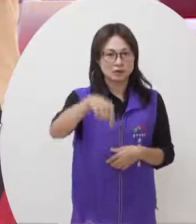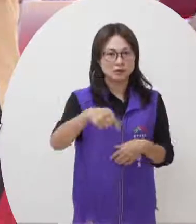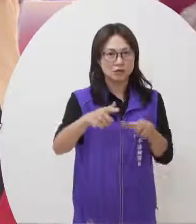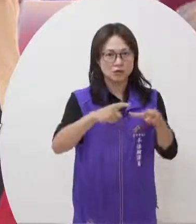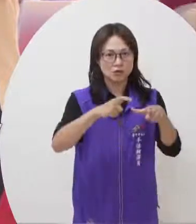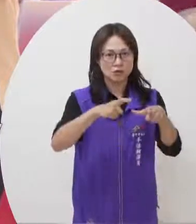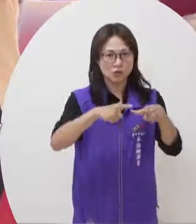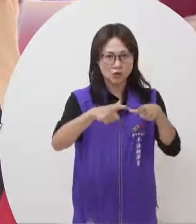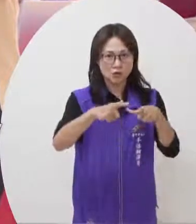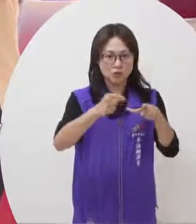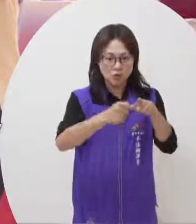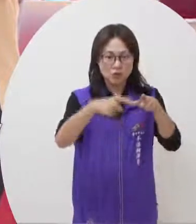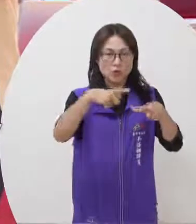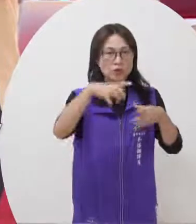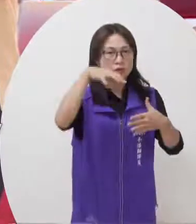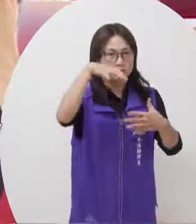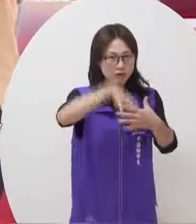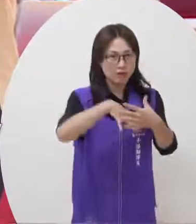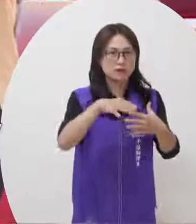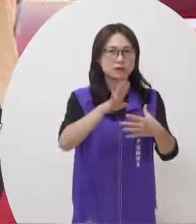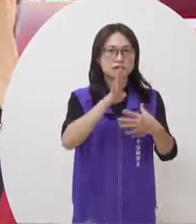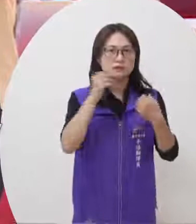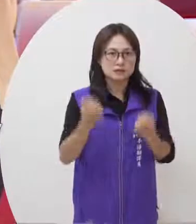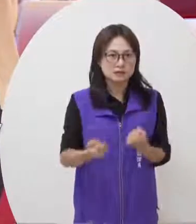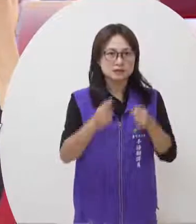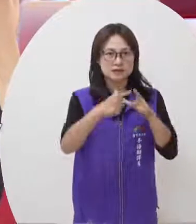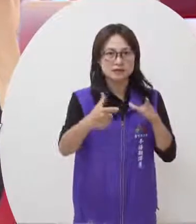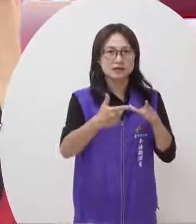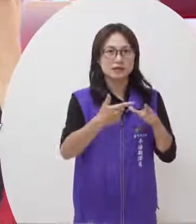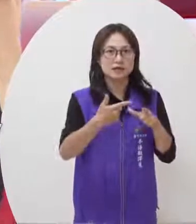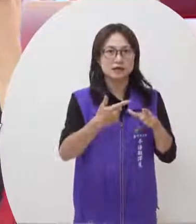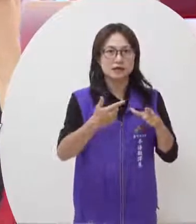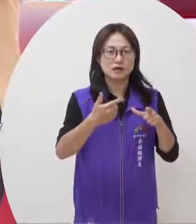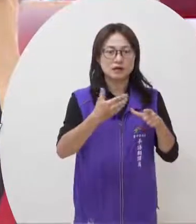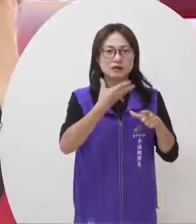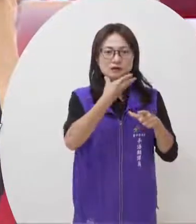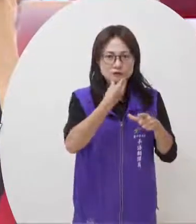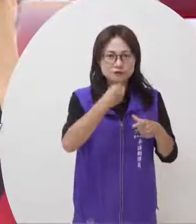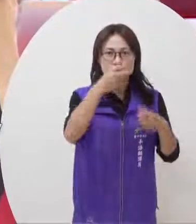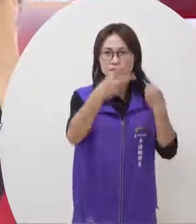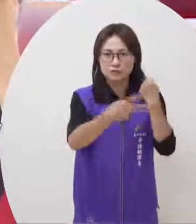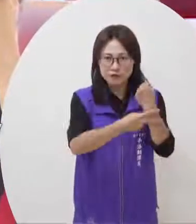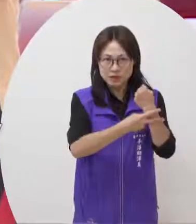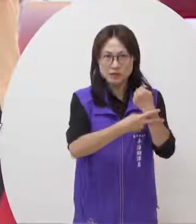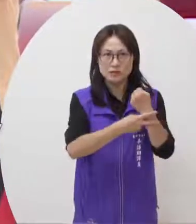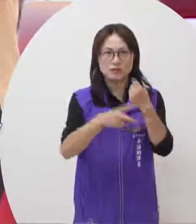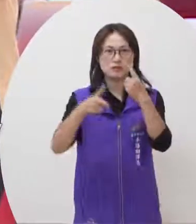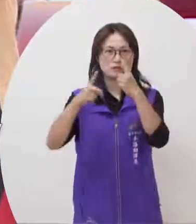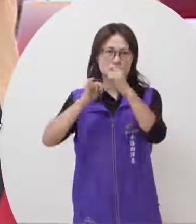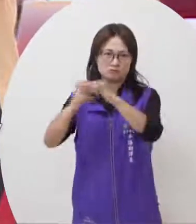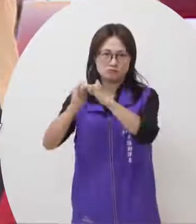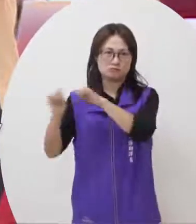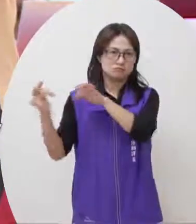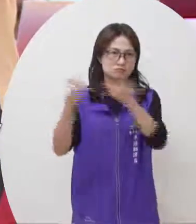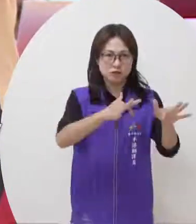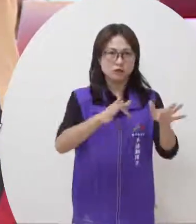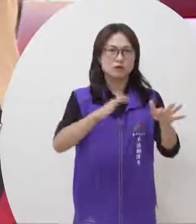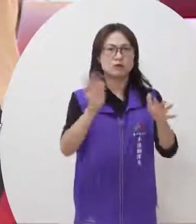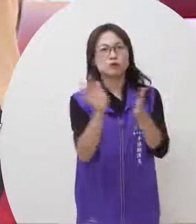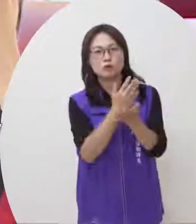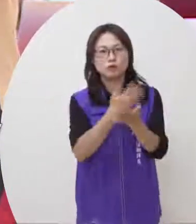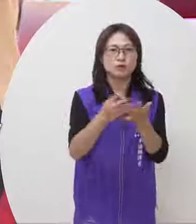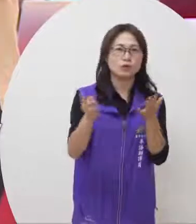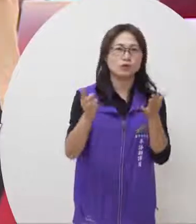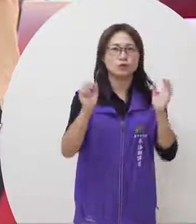本身是在大福里唯一一个大家休憩活动的一个地点，那周遭